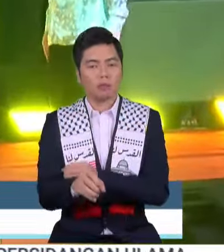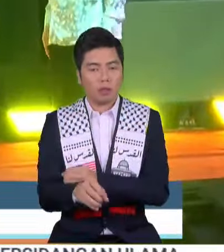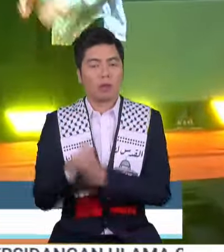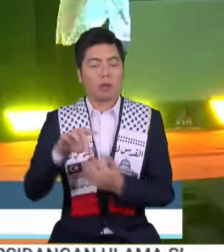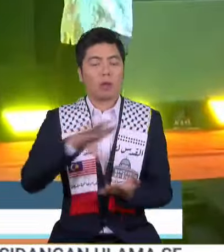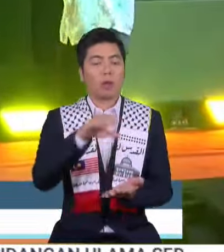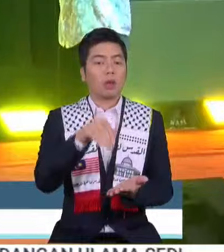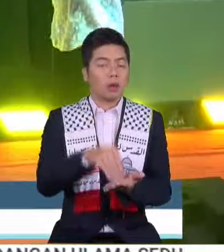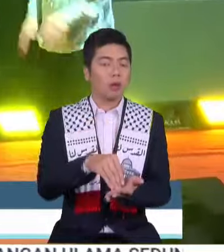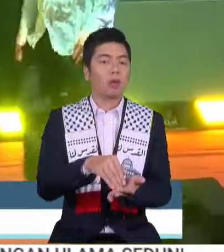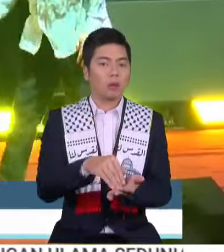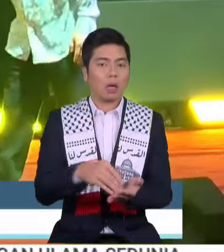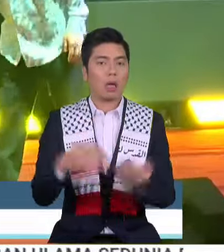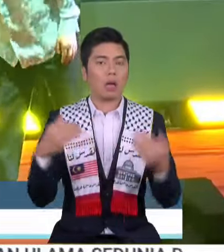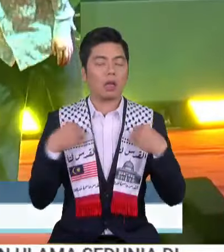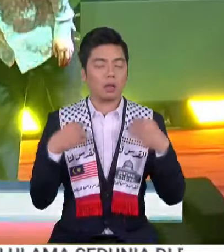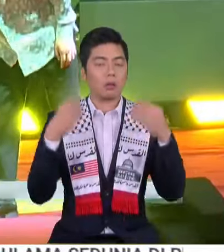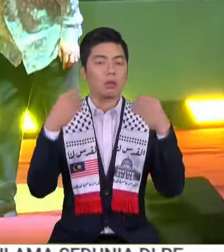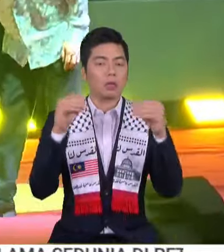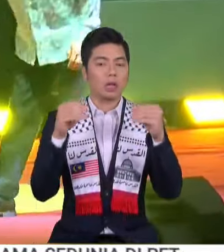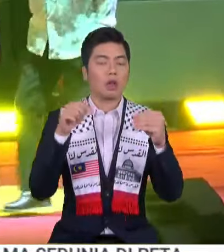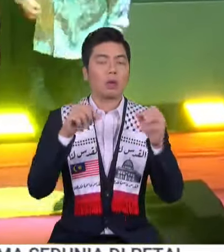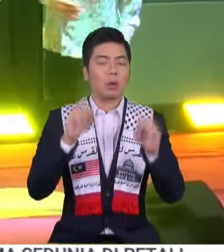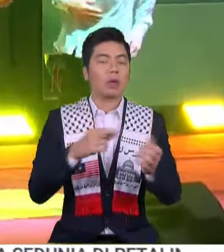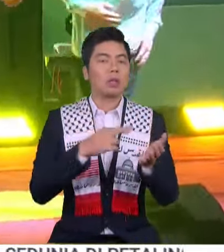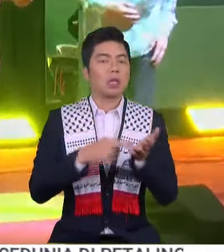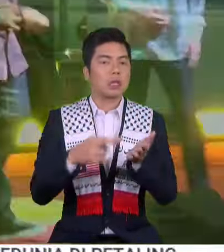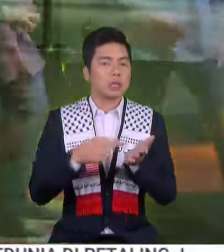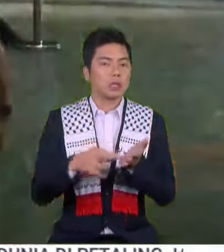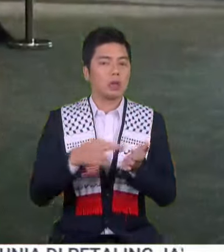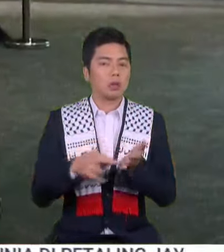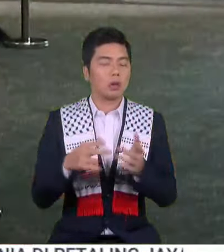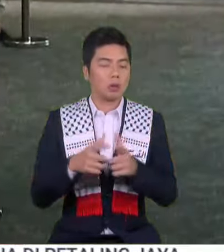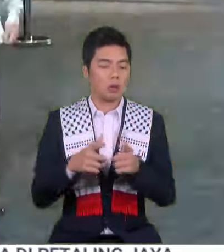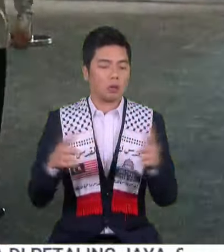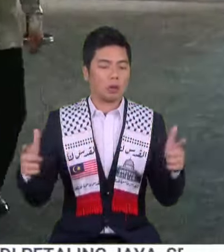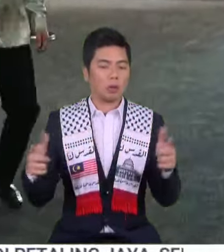Central merangkumi kawasan ruang runcit yang boleh disewa bersih seluas